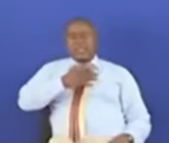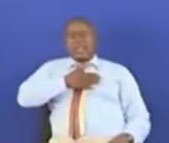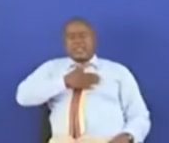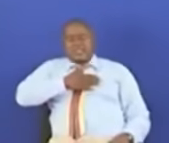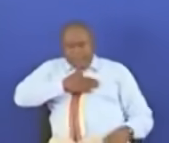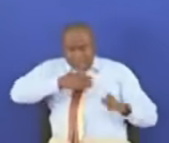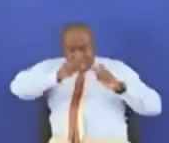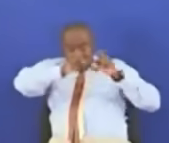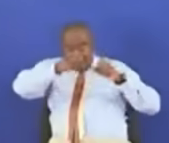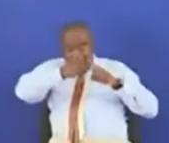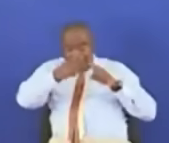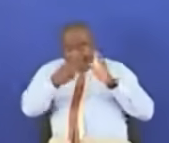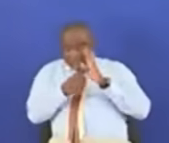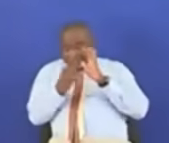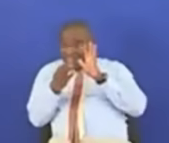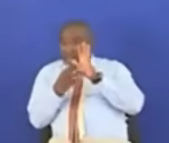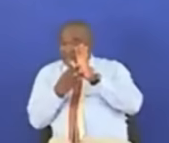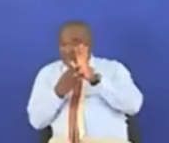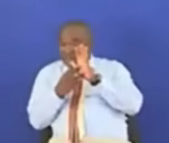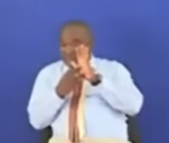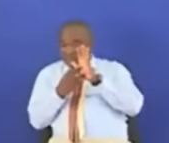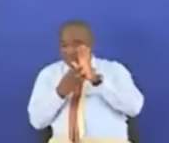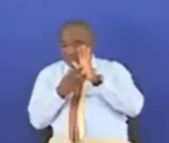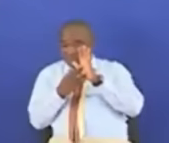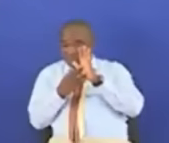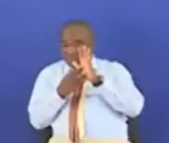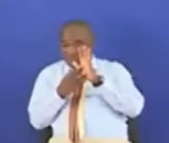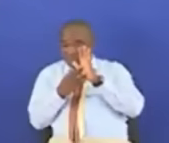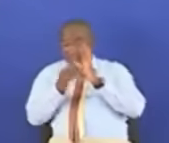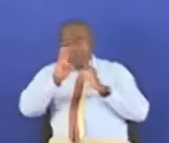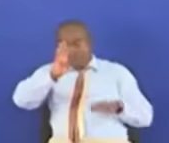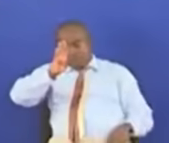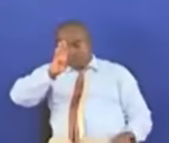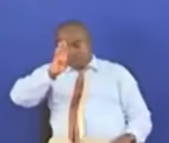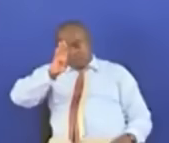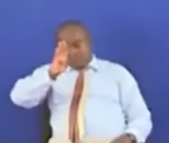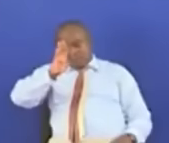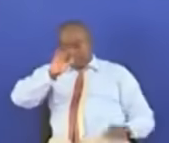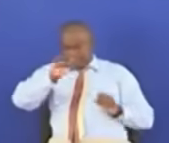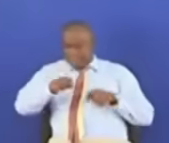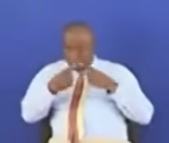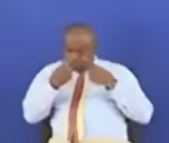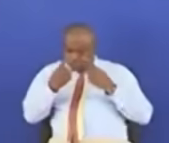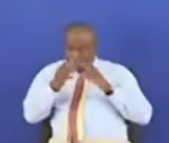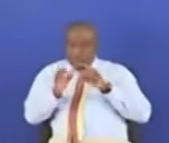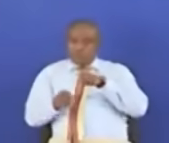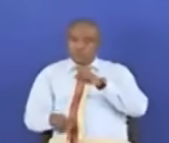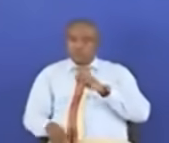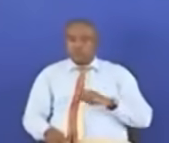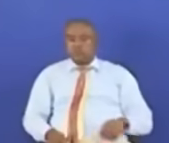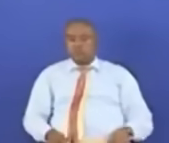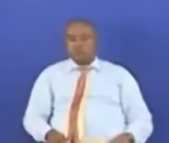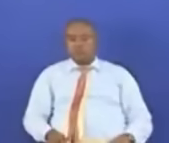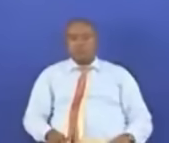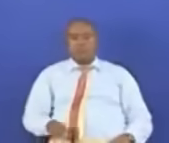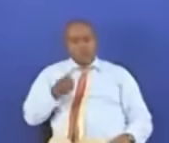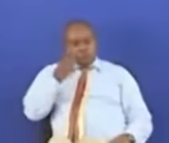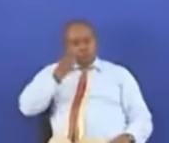ya 168 B tuiangalie. Ninaona kuna